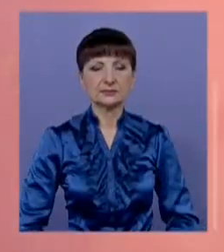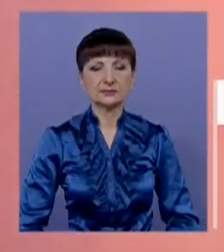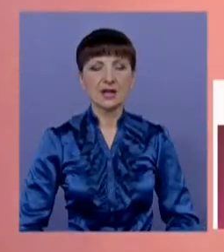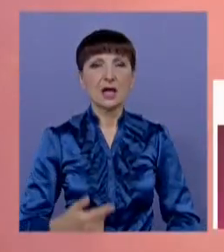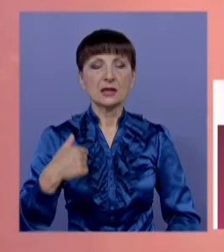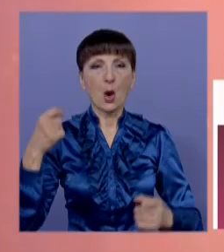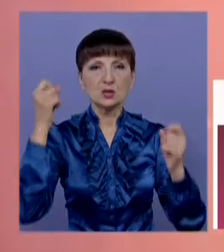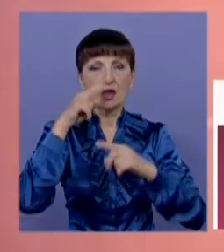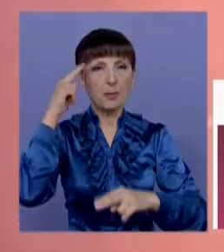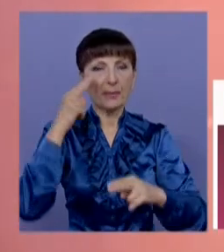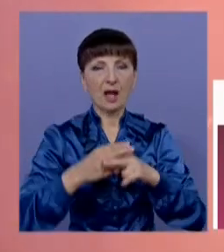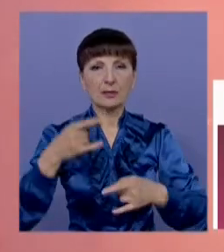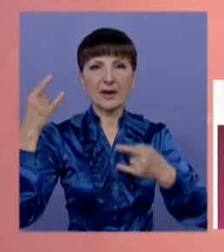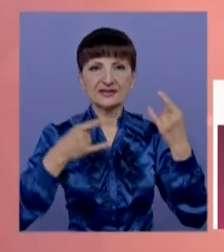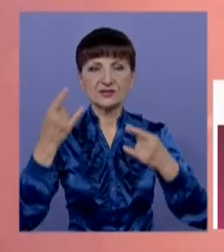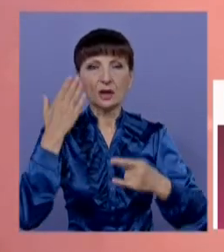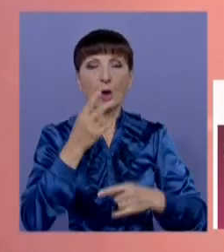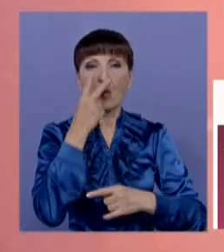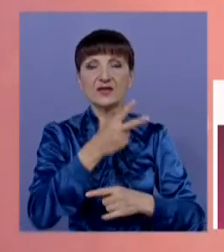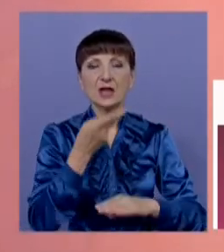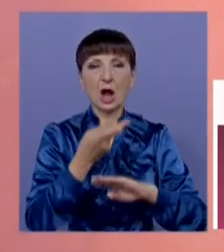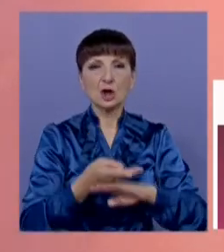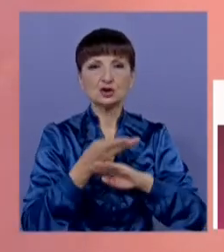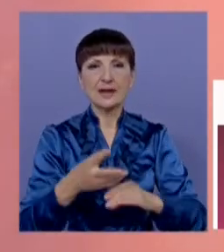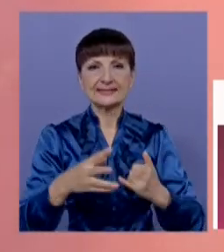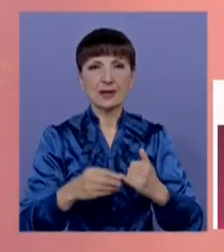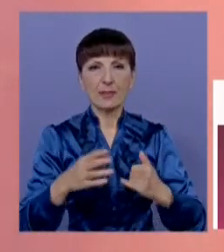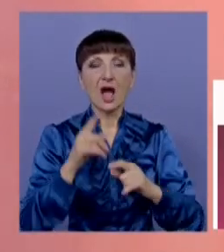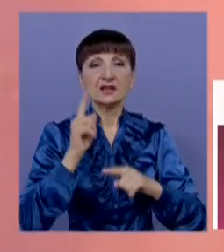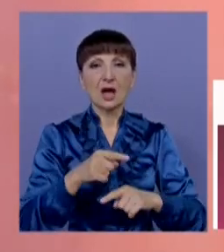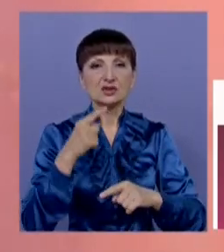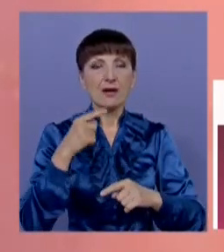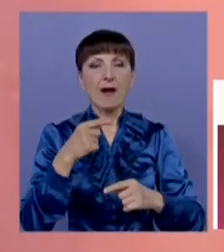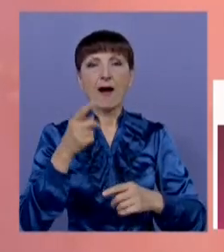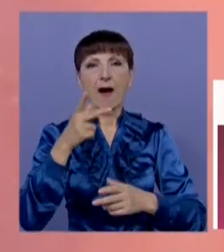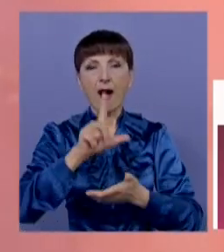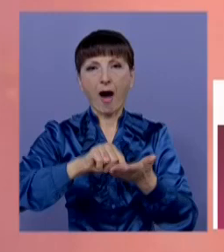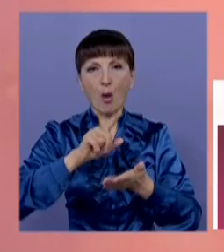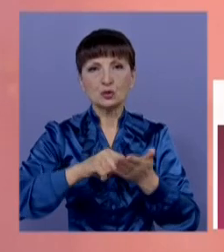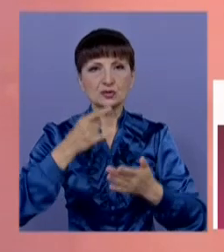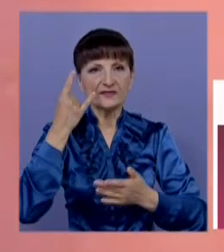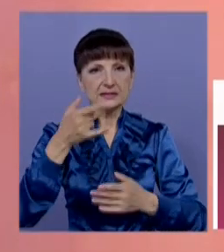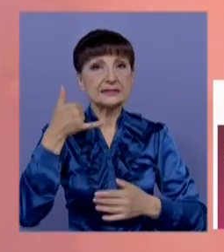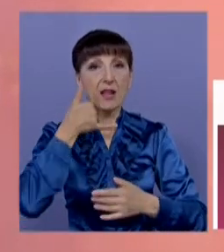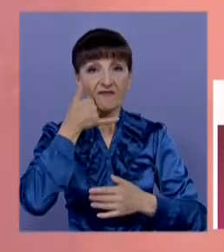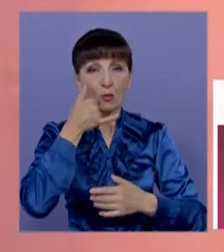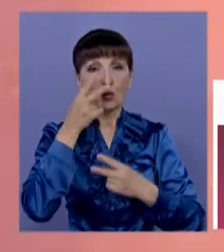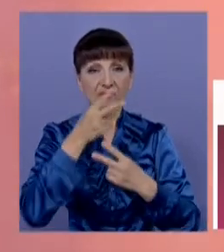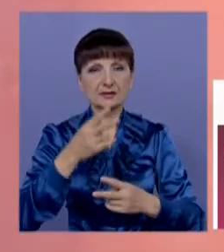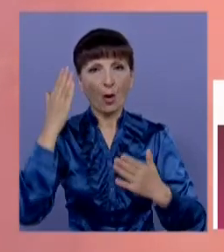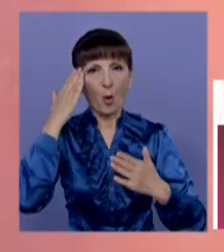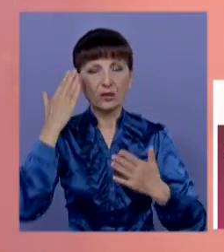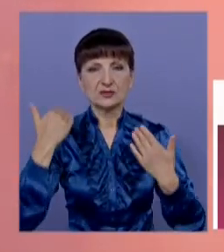Я узнала брата по телевизору, когда увидела его лежащим на земле. Также по аудио и видео на телефоне. Я узнала его голову и